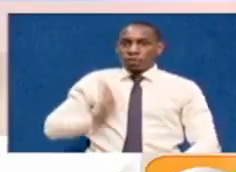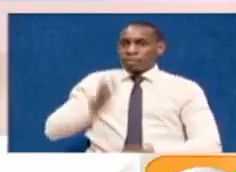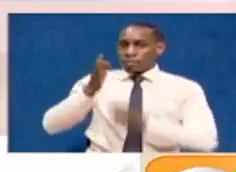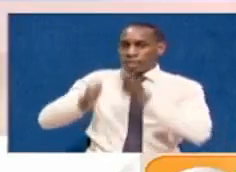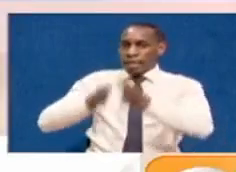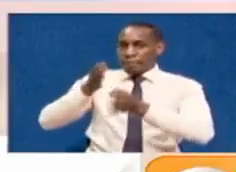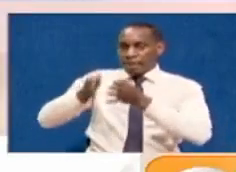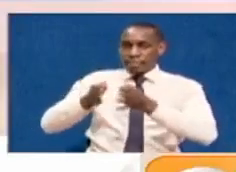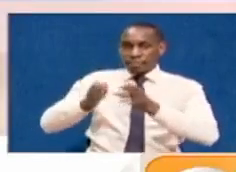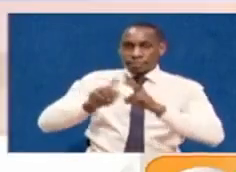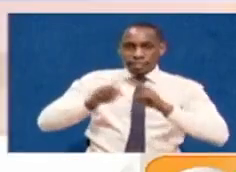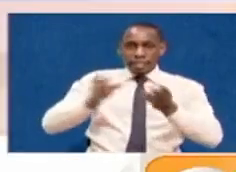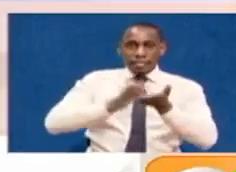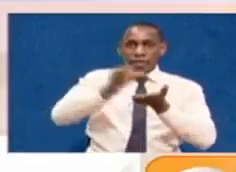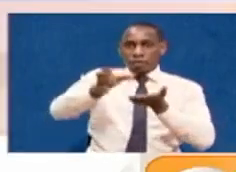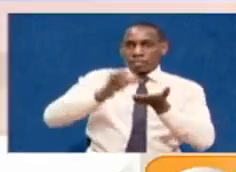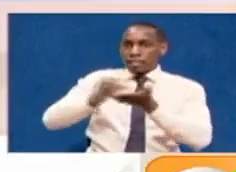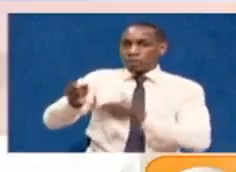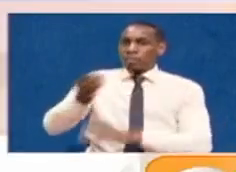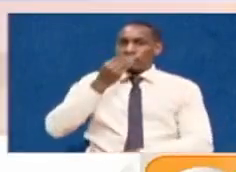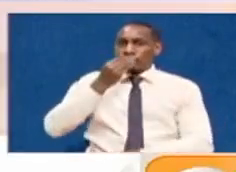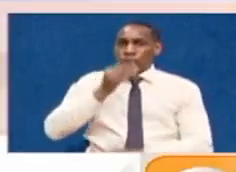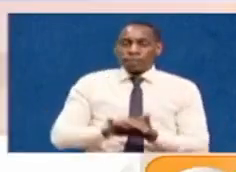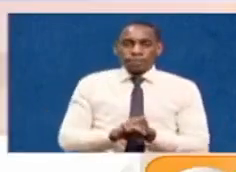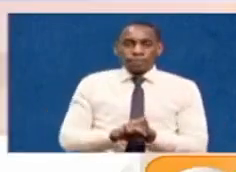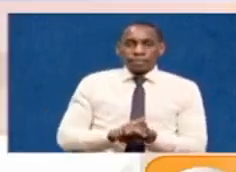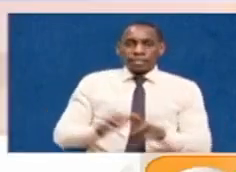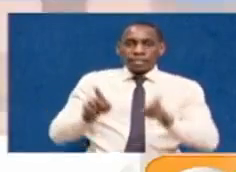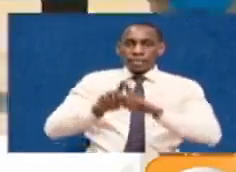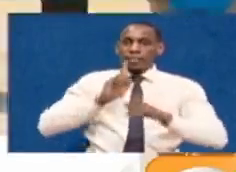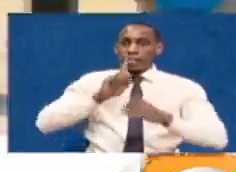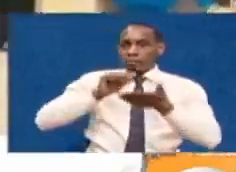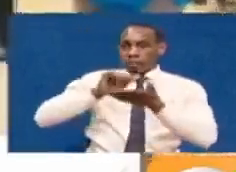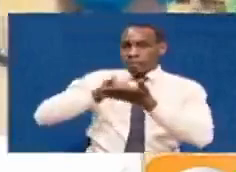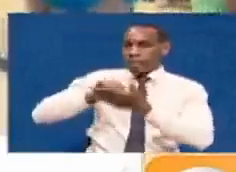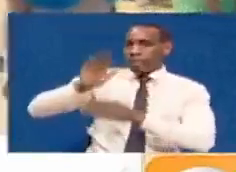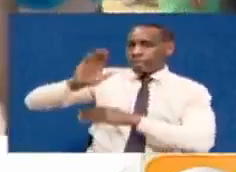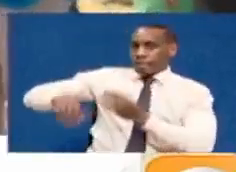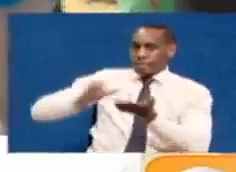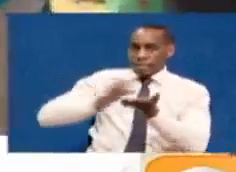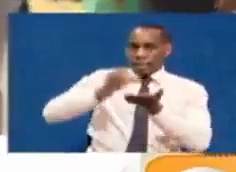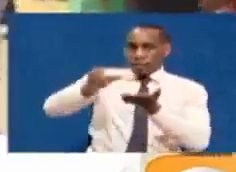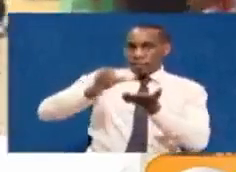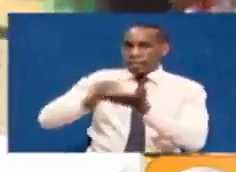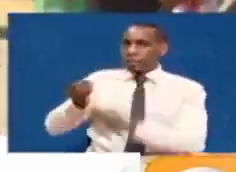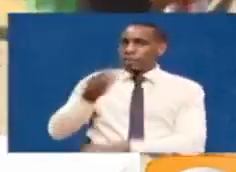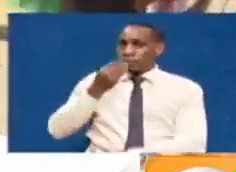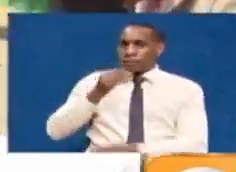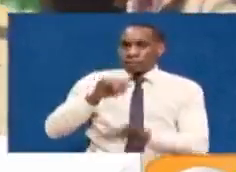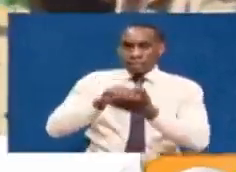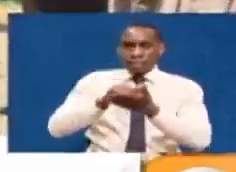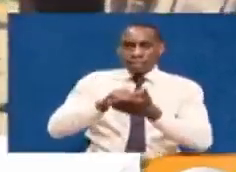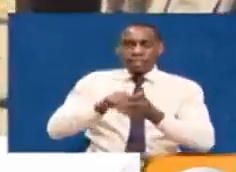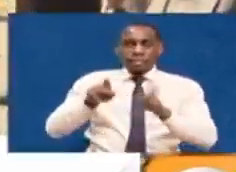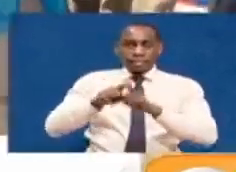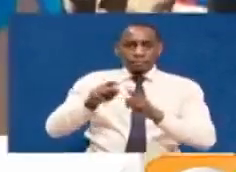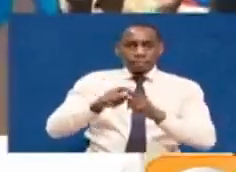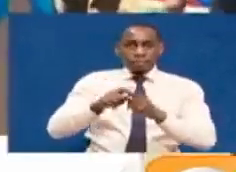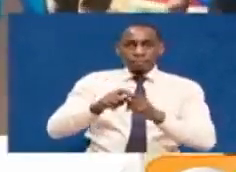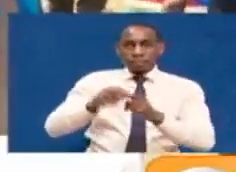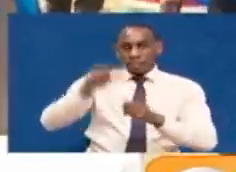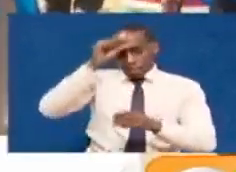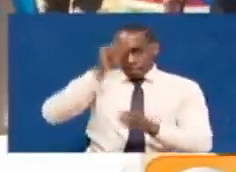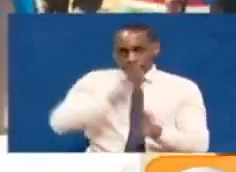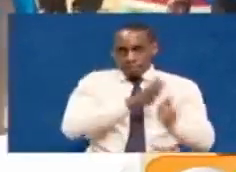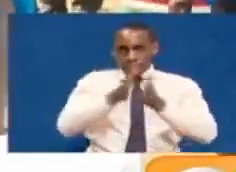Kenneth Murungi imeanza kusambaza chakula hicho. Murungi ameelezea kuchelewa kwa mgawa wa chakula hicho kama moja ya mbinu ya